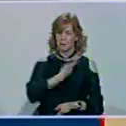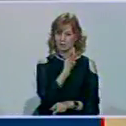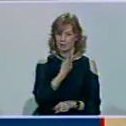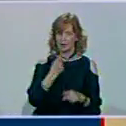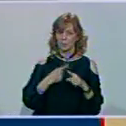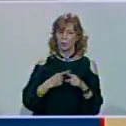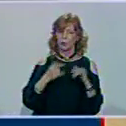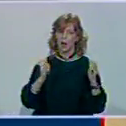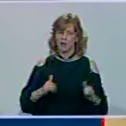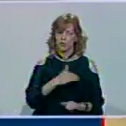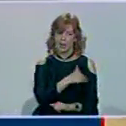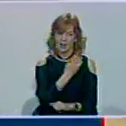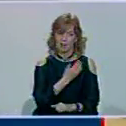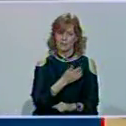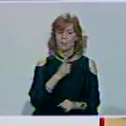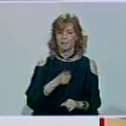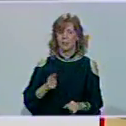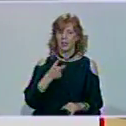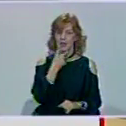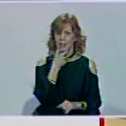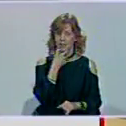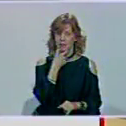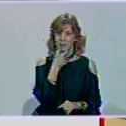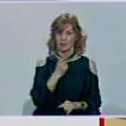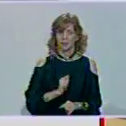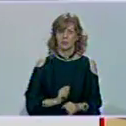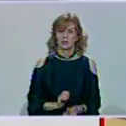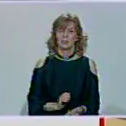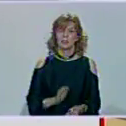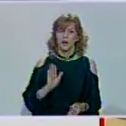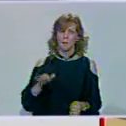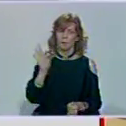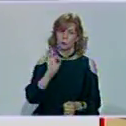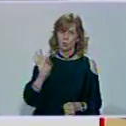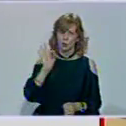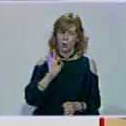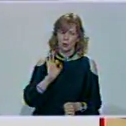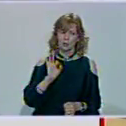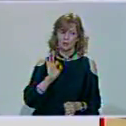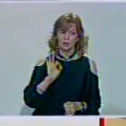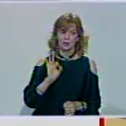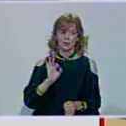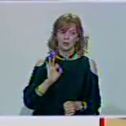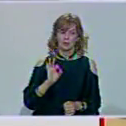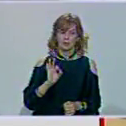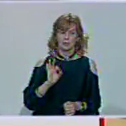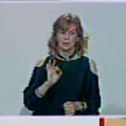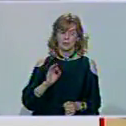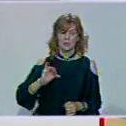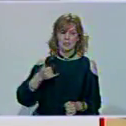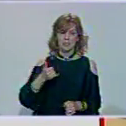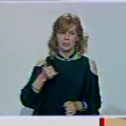elevi în fiecare an. Am avut norocul de-a lungul generațiilor